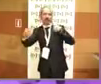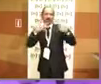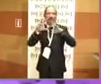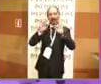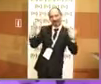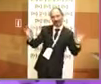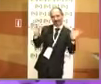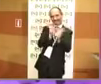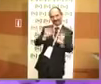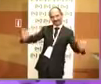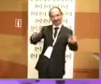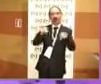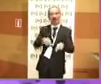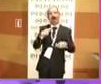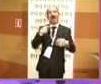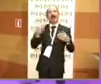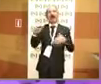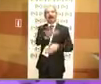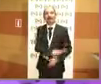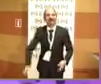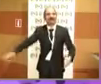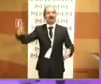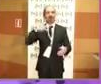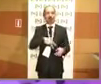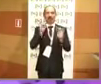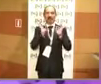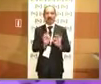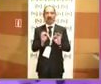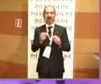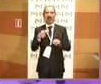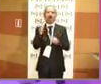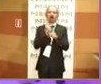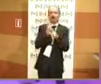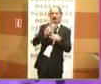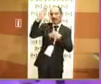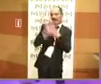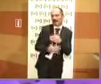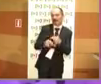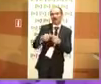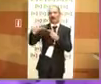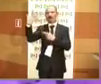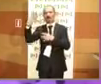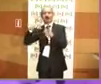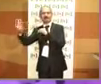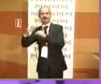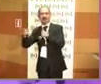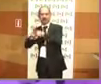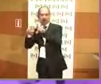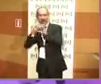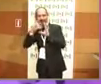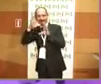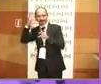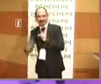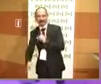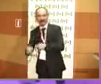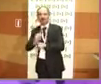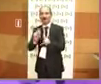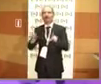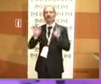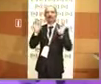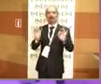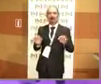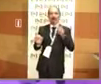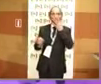sostenibilità ambientale e sociale, che significa che non dobbiamo limitarci, come fanno i 5 Stelle, ad aiutare chi è rimasto